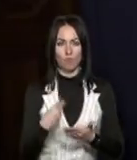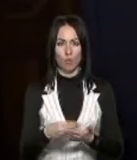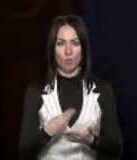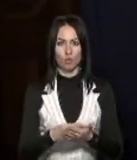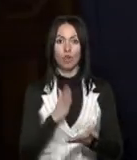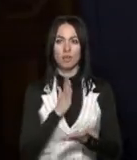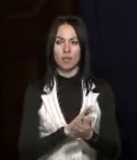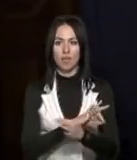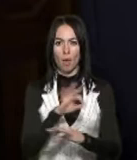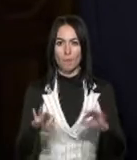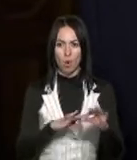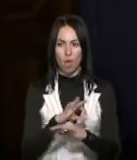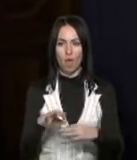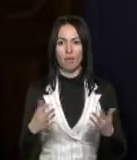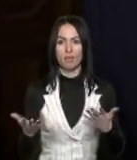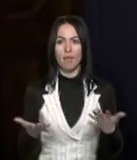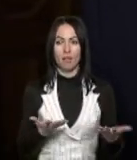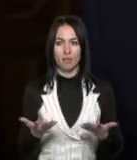проєкт, який